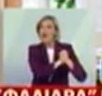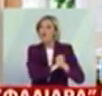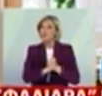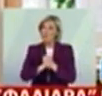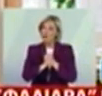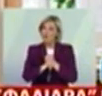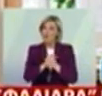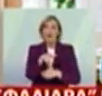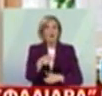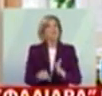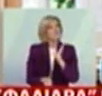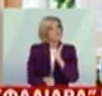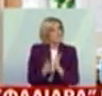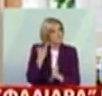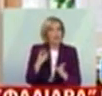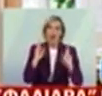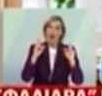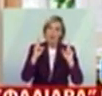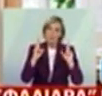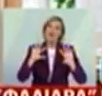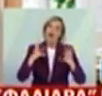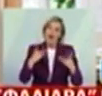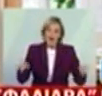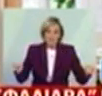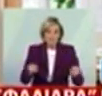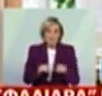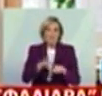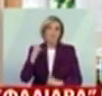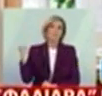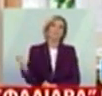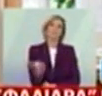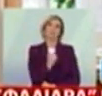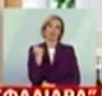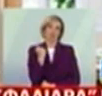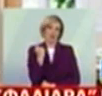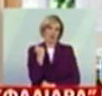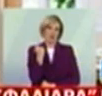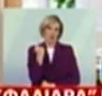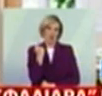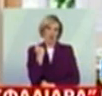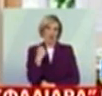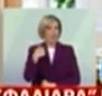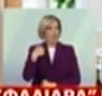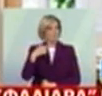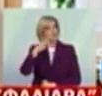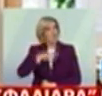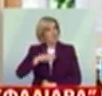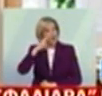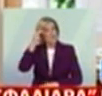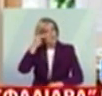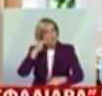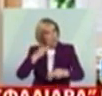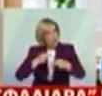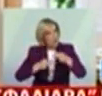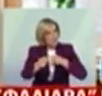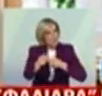θα συμβεί από εδώ και πέρα. Σύμφωνα βέβαια πάντα, όπως λένε οι πηγές μας, με άξονα το τι